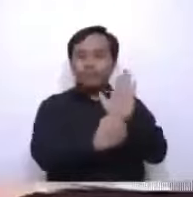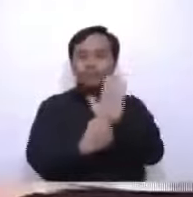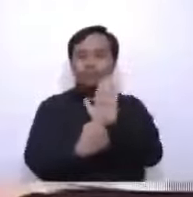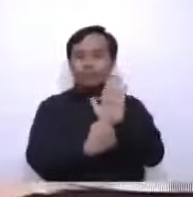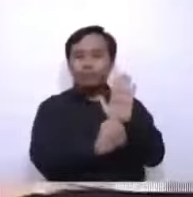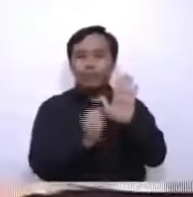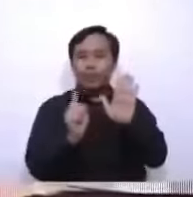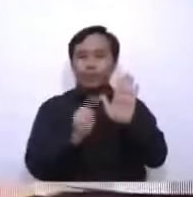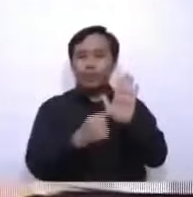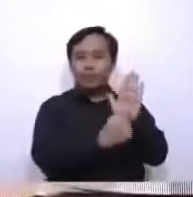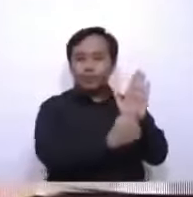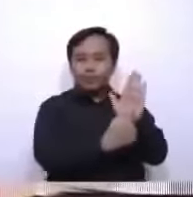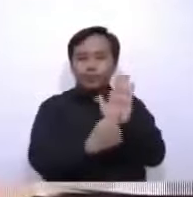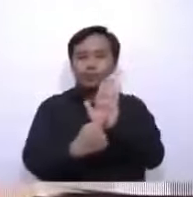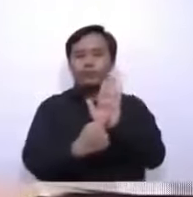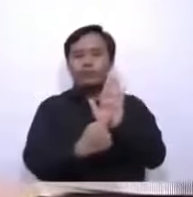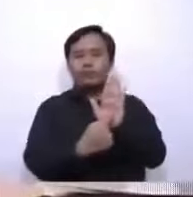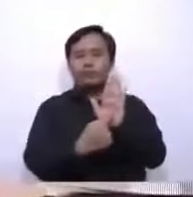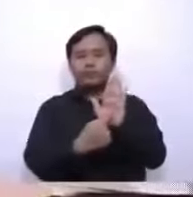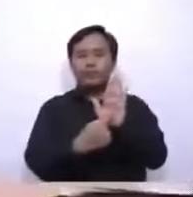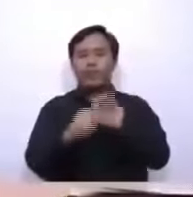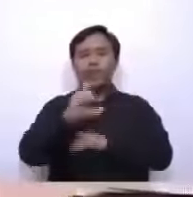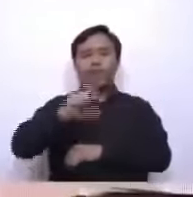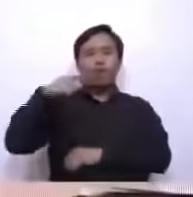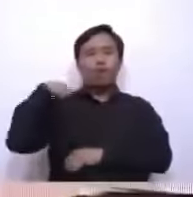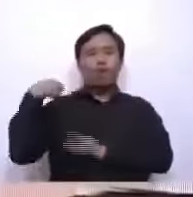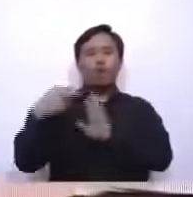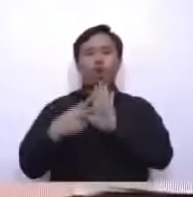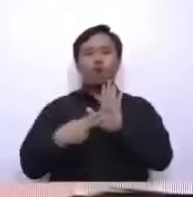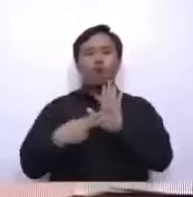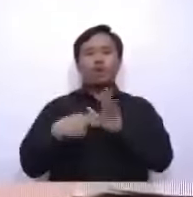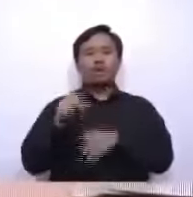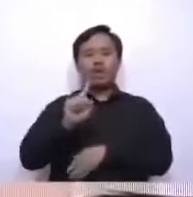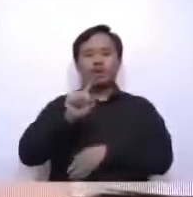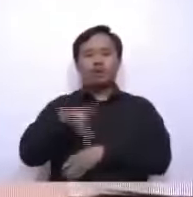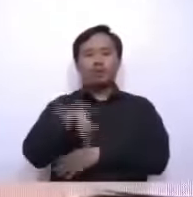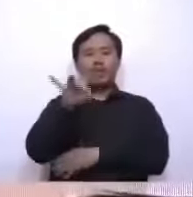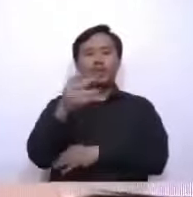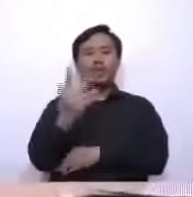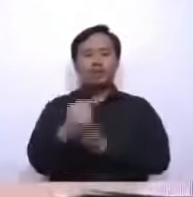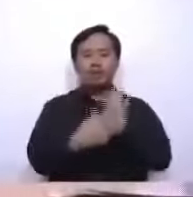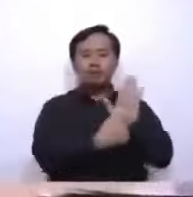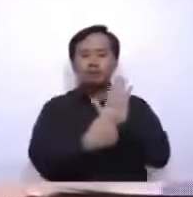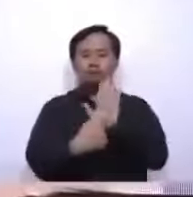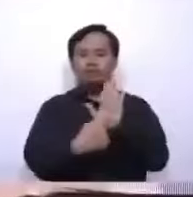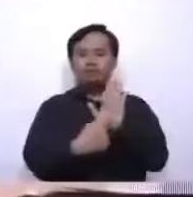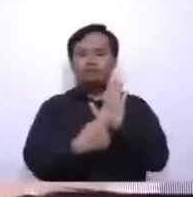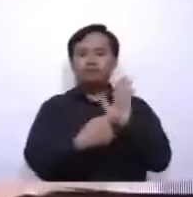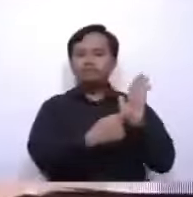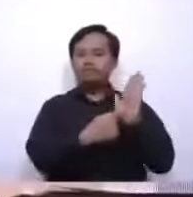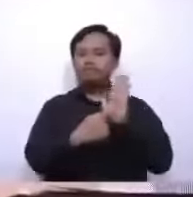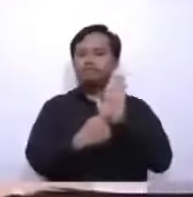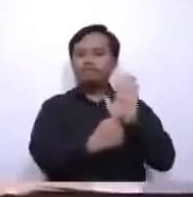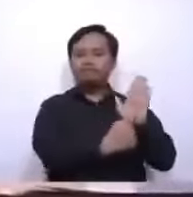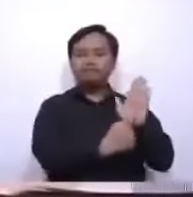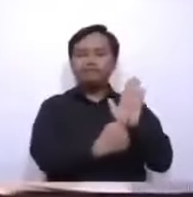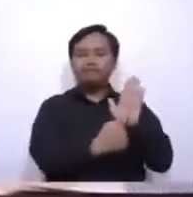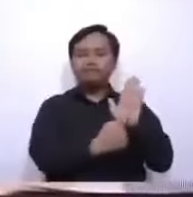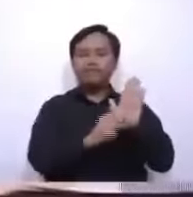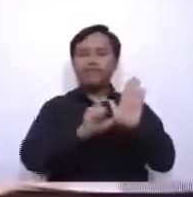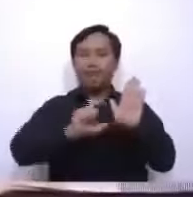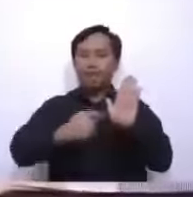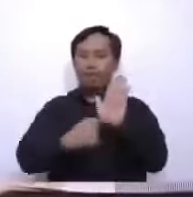dahulu. Ini dia subtema yang dipilih oleh calon gubernur nomor urut 1. Diperlihatkan juga kepada Pak.